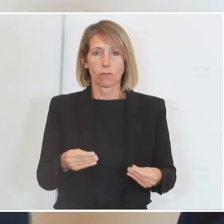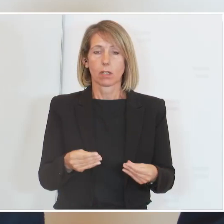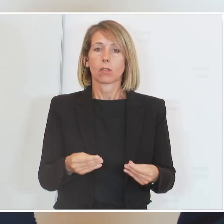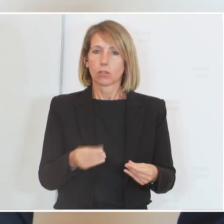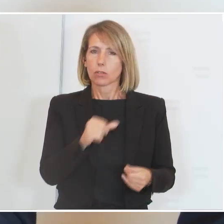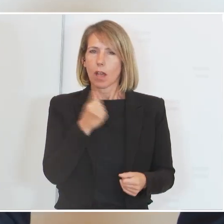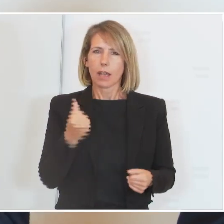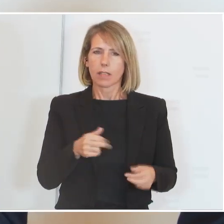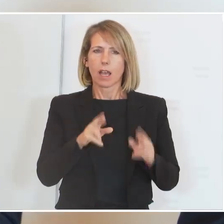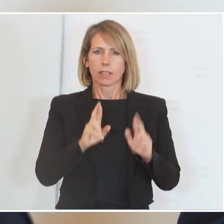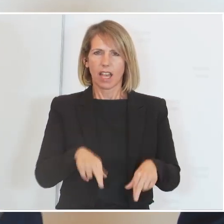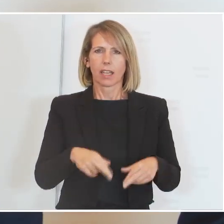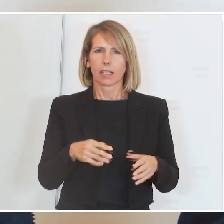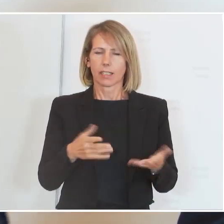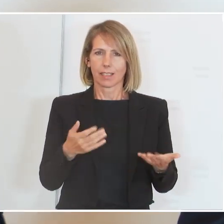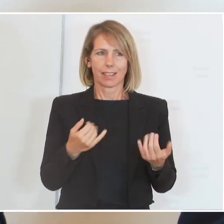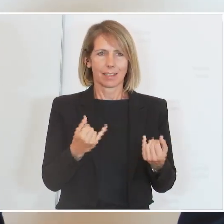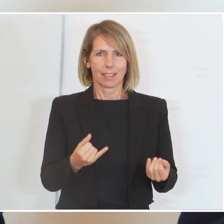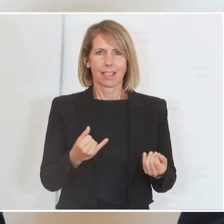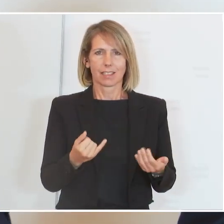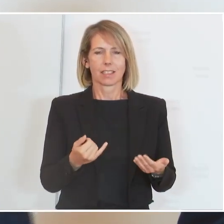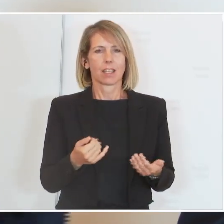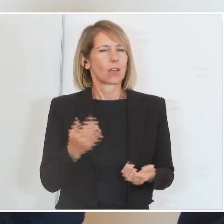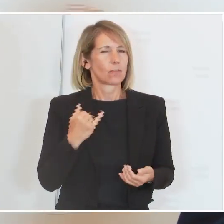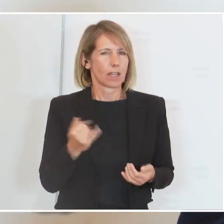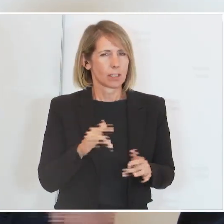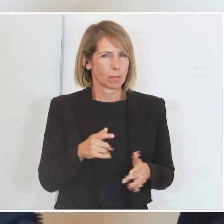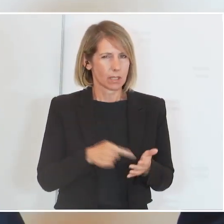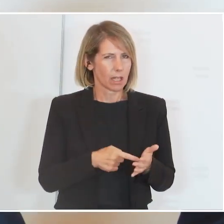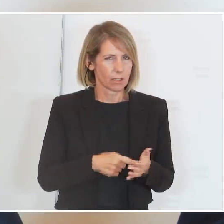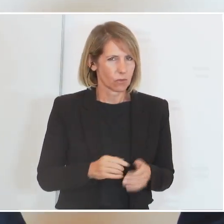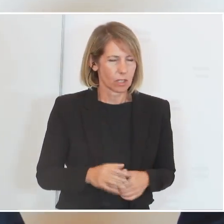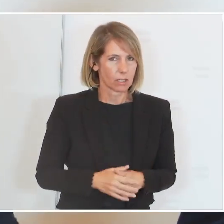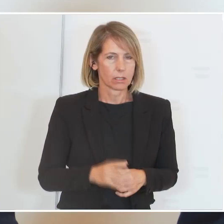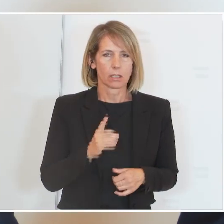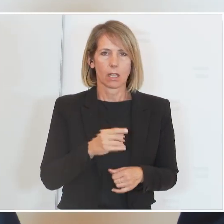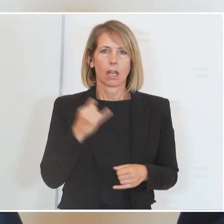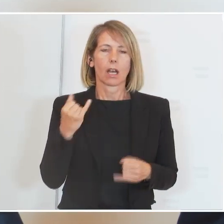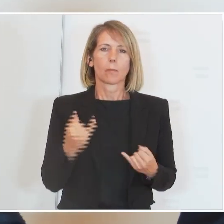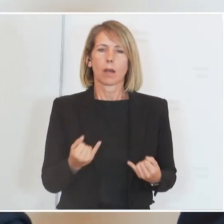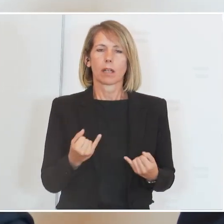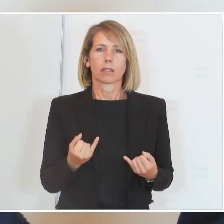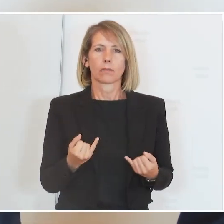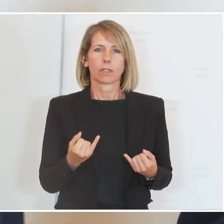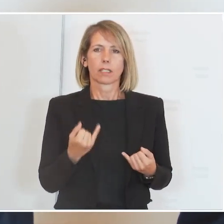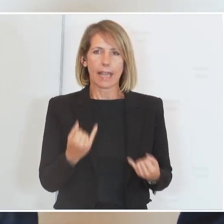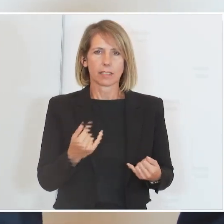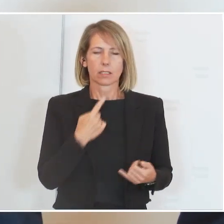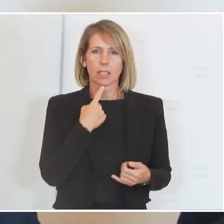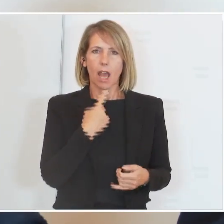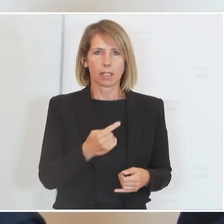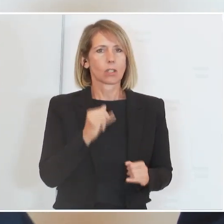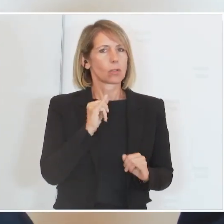zutreffend und gerecht als Forderung. Es wurde immer gefordert, es wurde aber natürlich immer wieder auch angekündigt, es